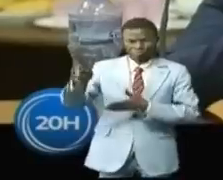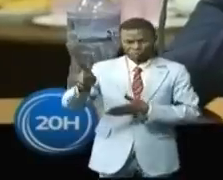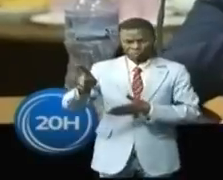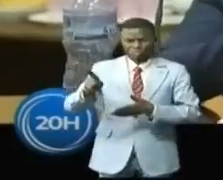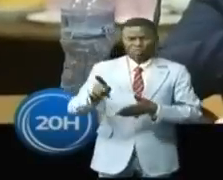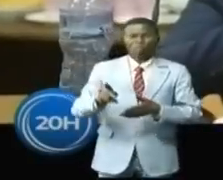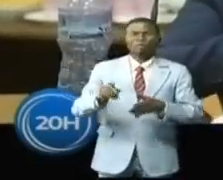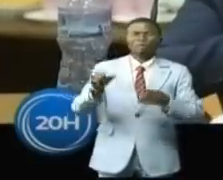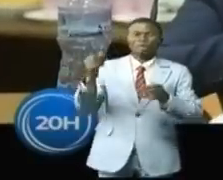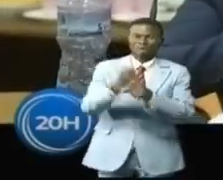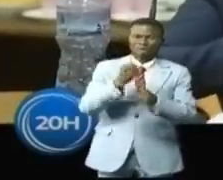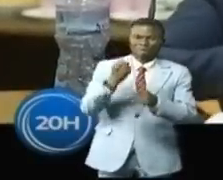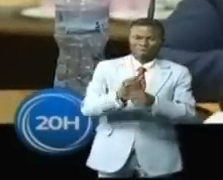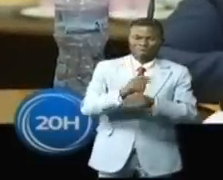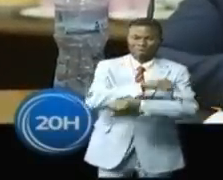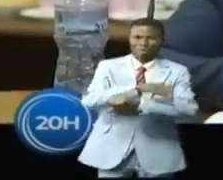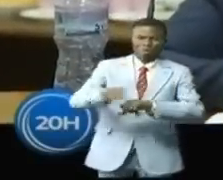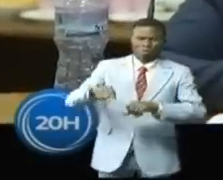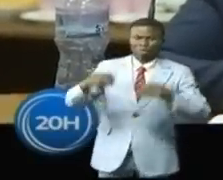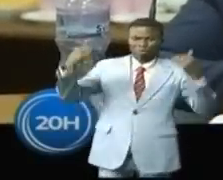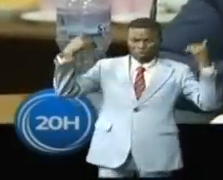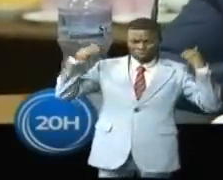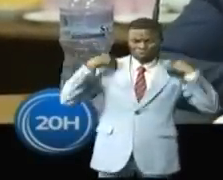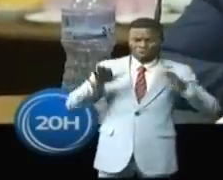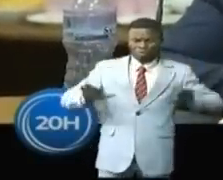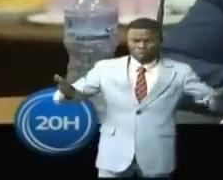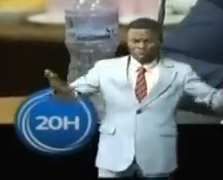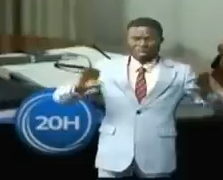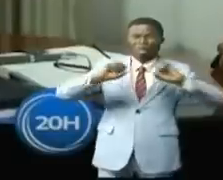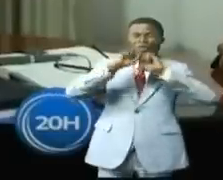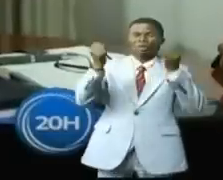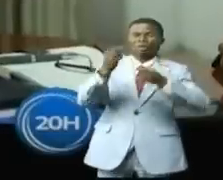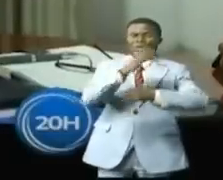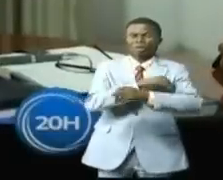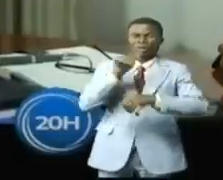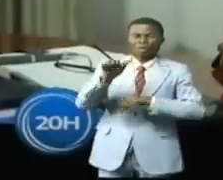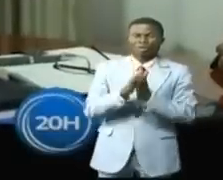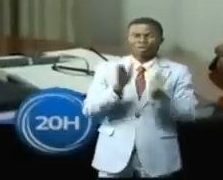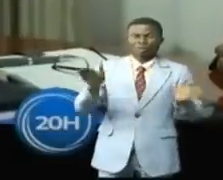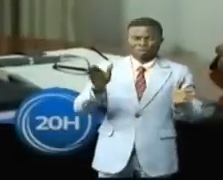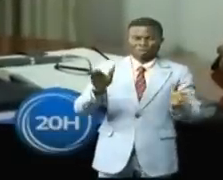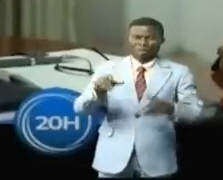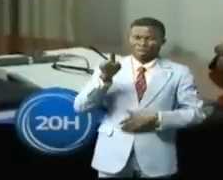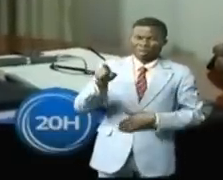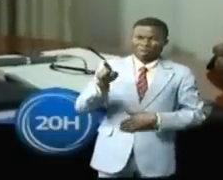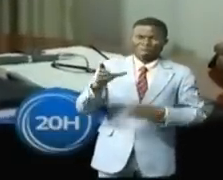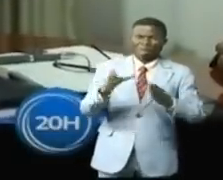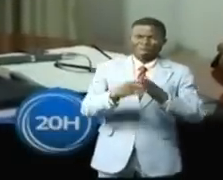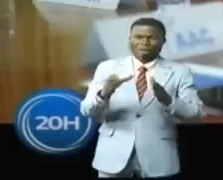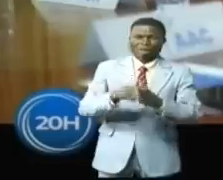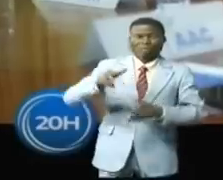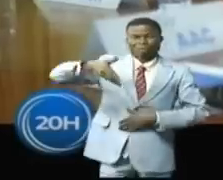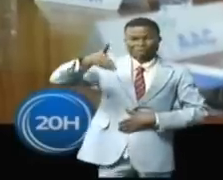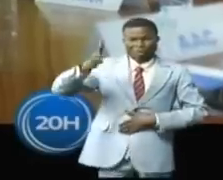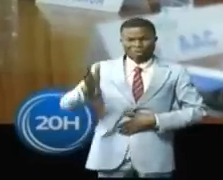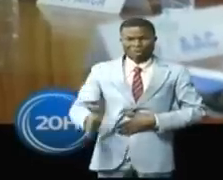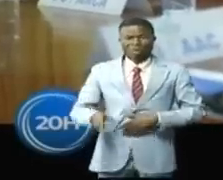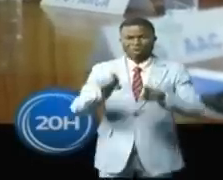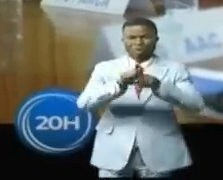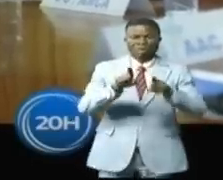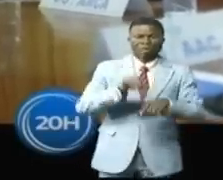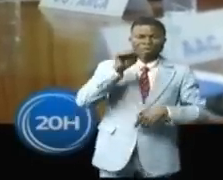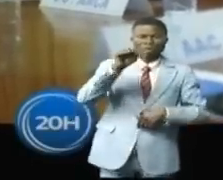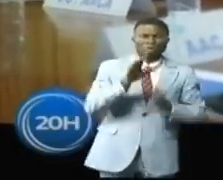une séance de travail au siège de l'autorité de l'aviation civile entre le directeur général Jean Chunza et ses experts ainsi que le